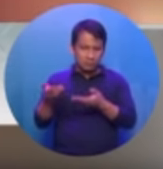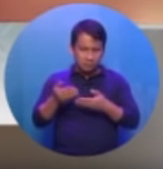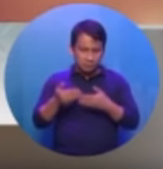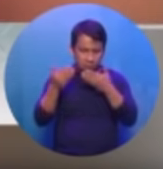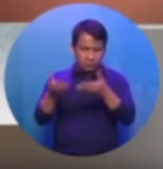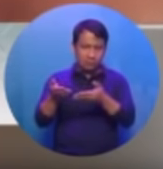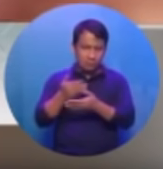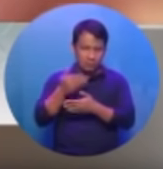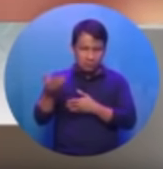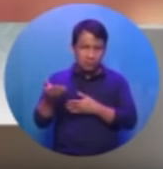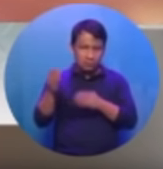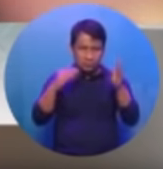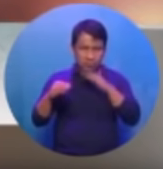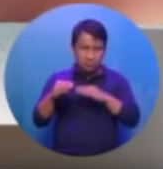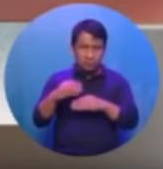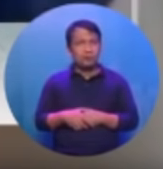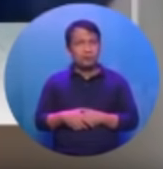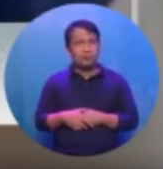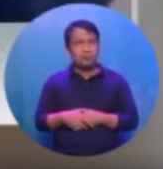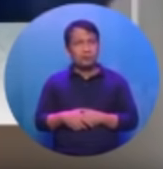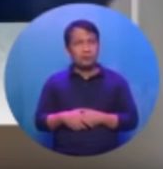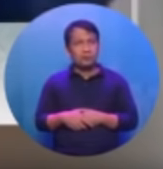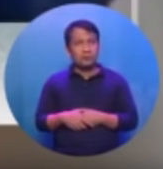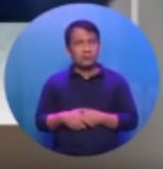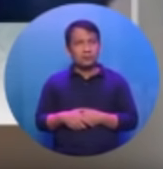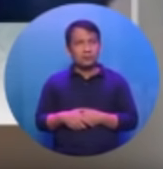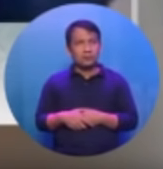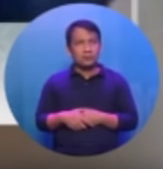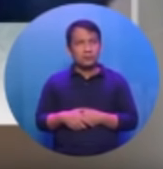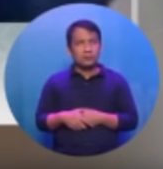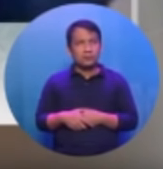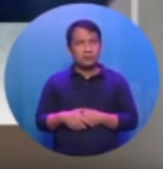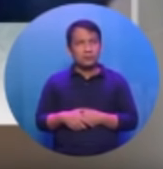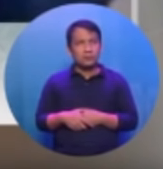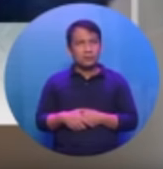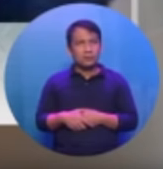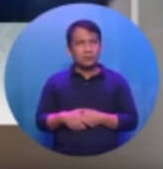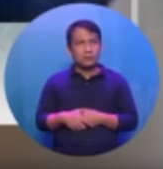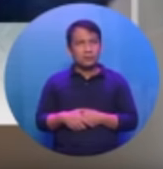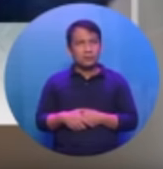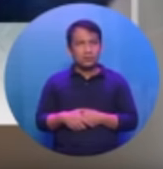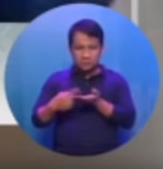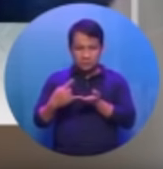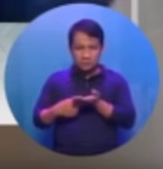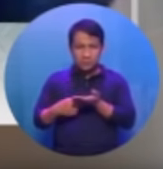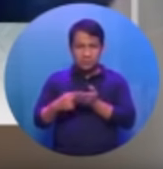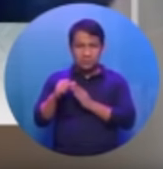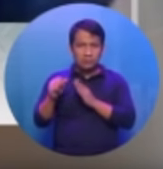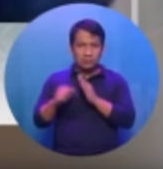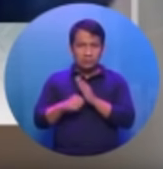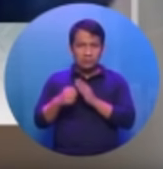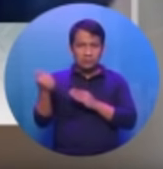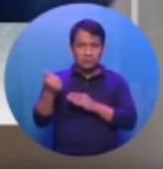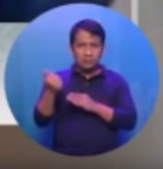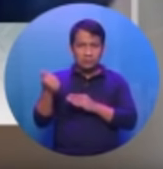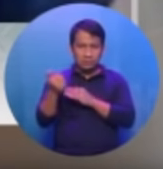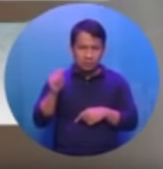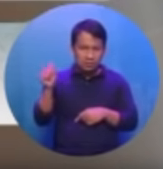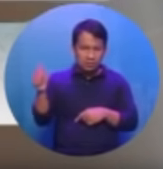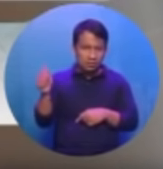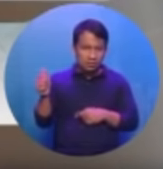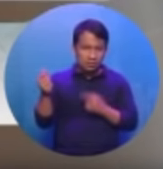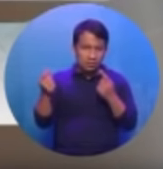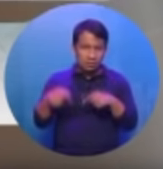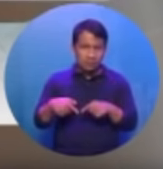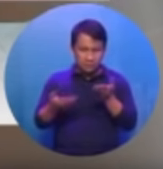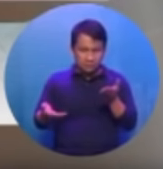Sir Rafi, yung mga problema ko. Okay. Sir, maka ilang beses na namin ito na pag-usapan ni Atty. Garrett, since sa ibang bansa nangyari